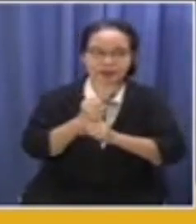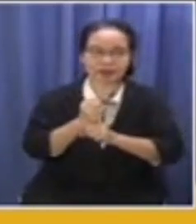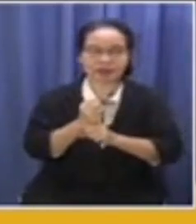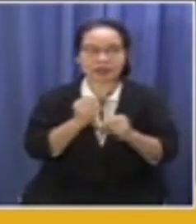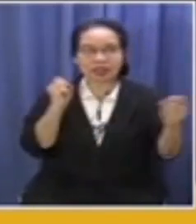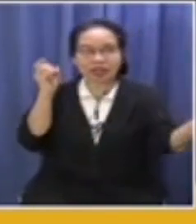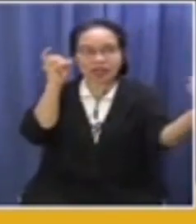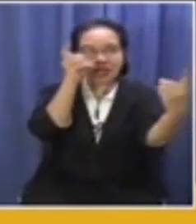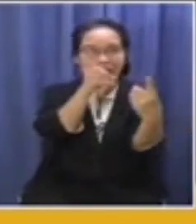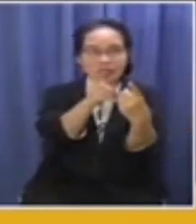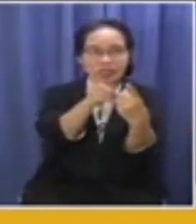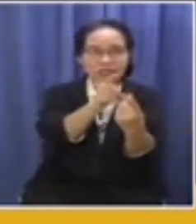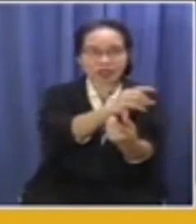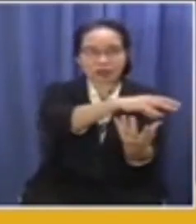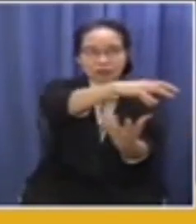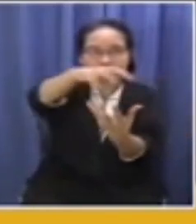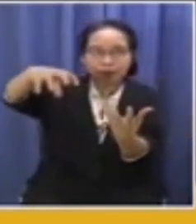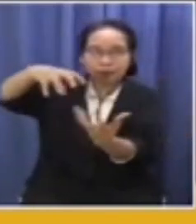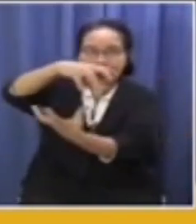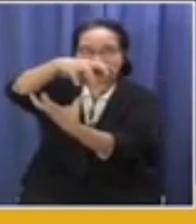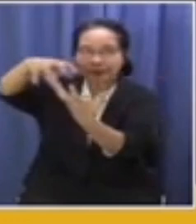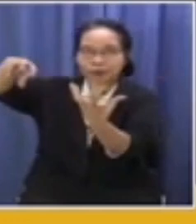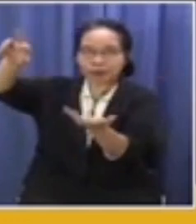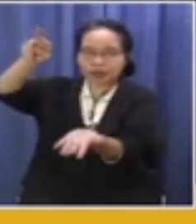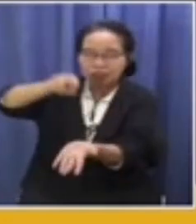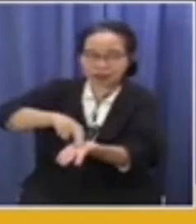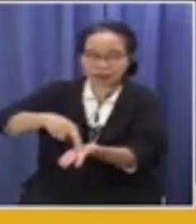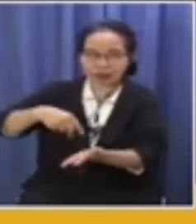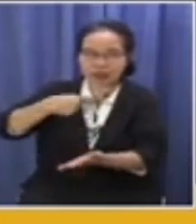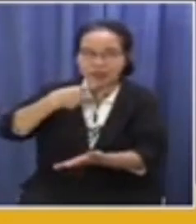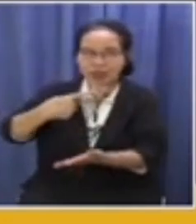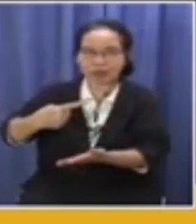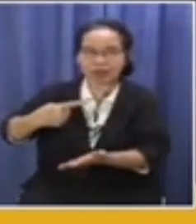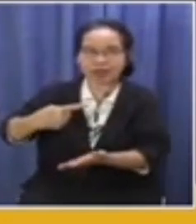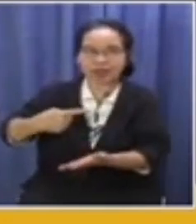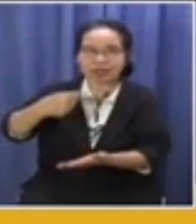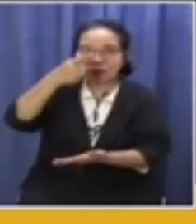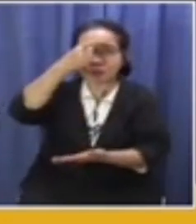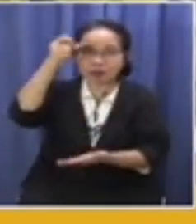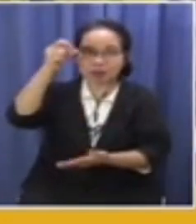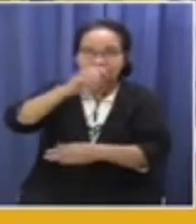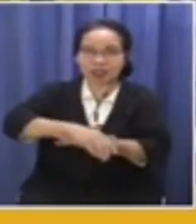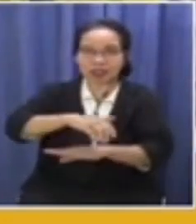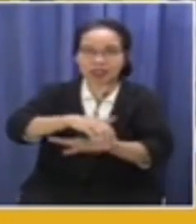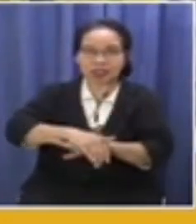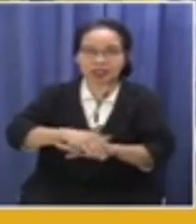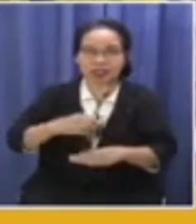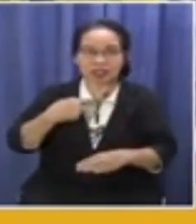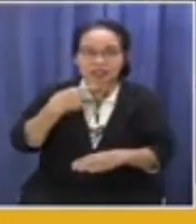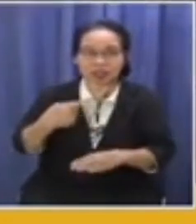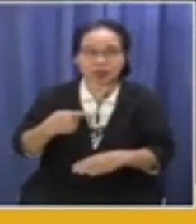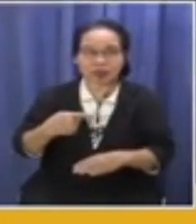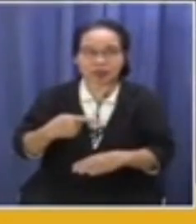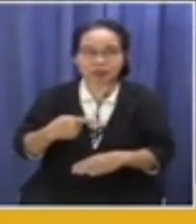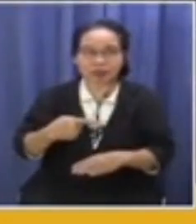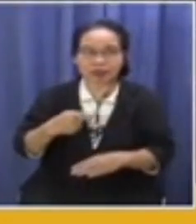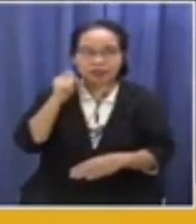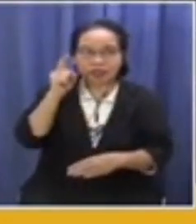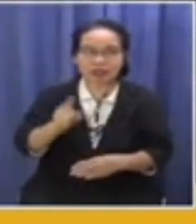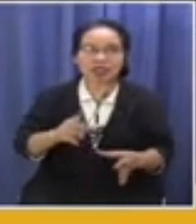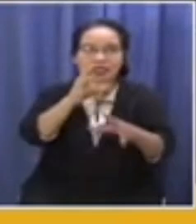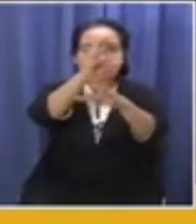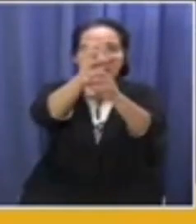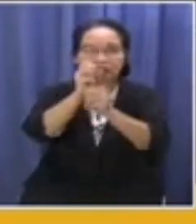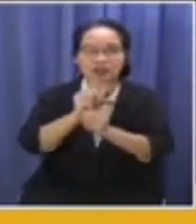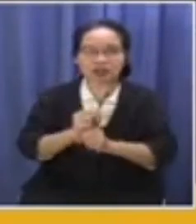sasalubungin sa alapaap Yun po yung rapture na sinasabi kasi sa engl ang pagkasabi doon shall be